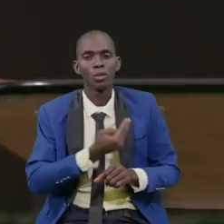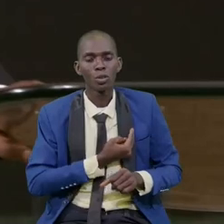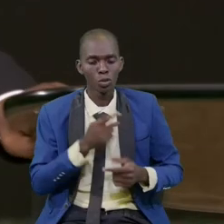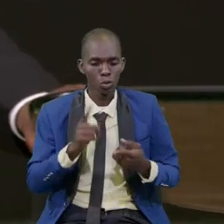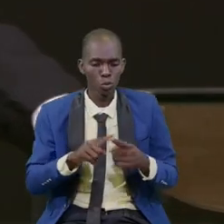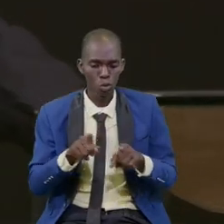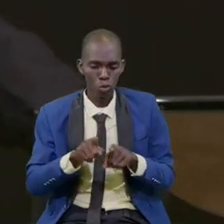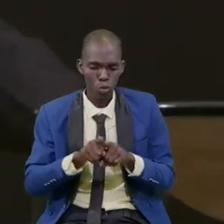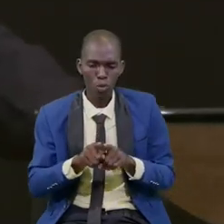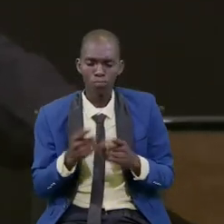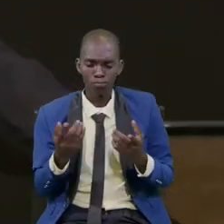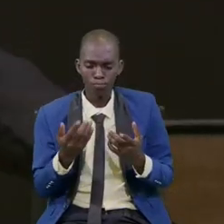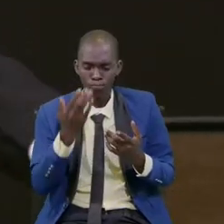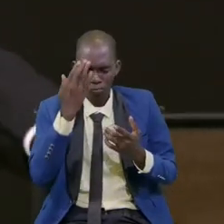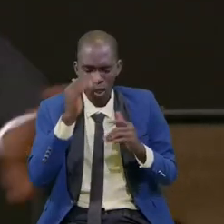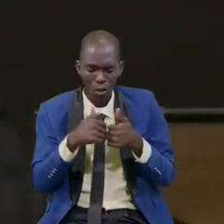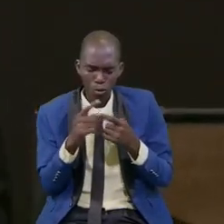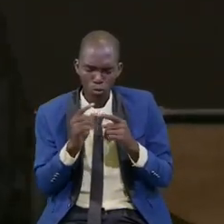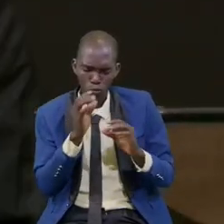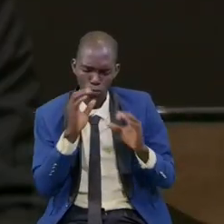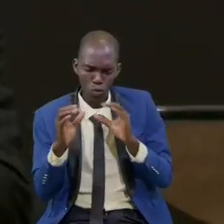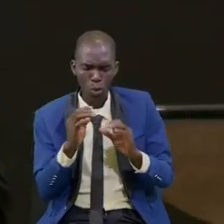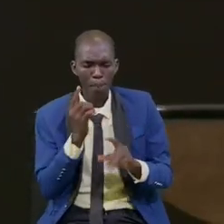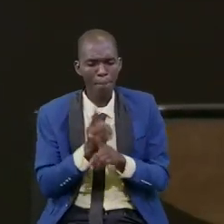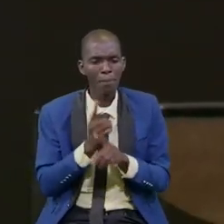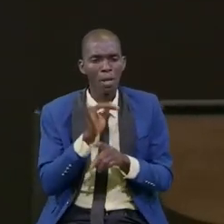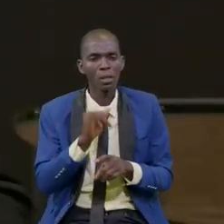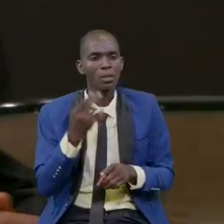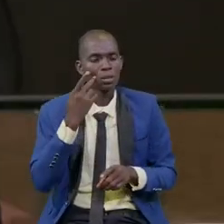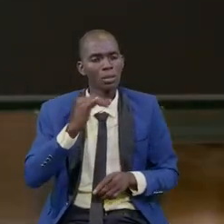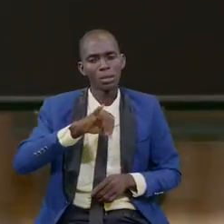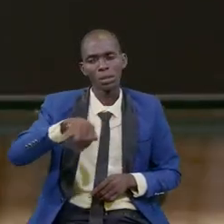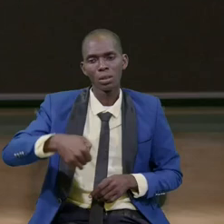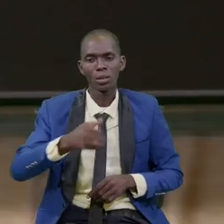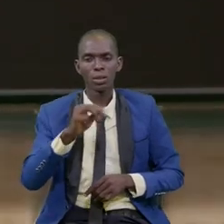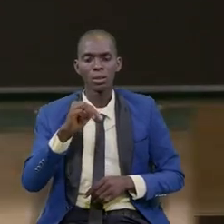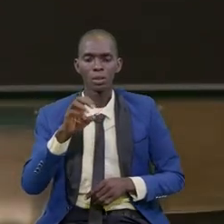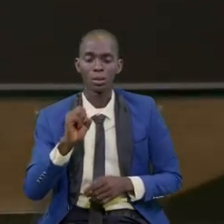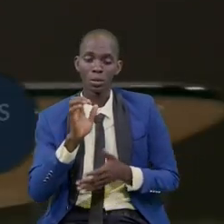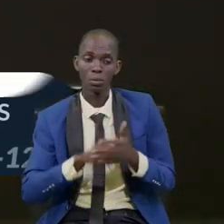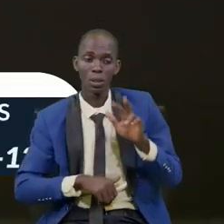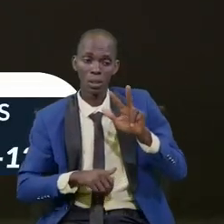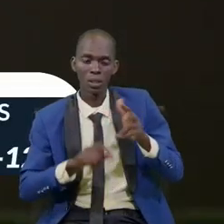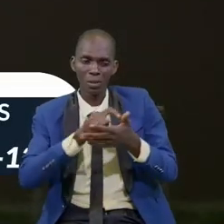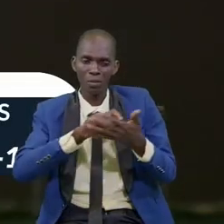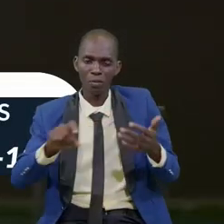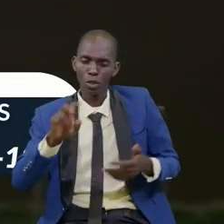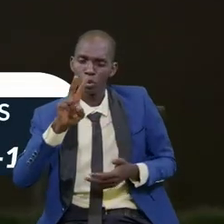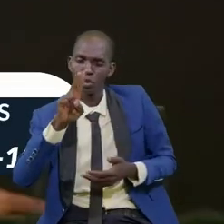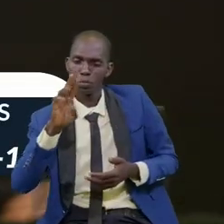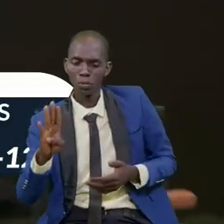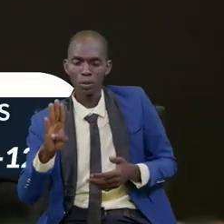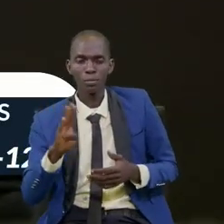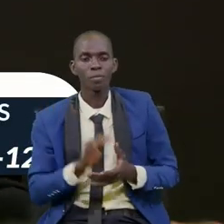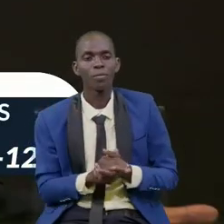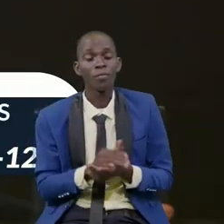bien parler. Voyons Jacques au chapitre 3, deuxième partie du verset 2.